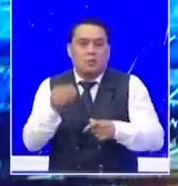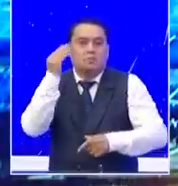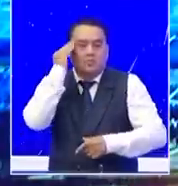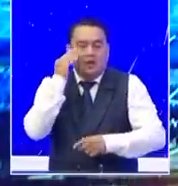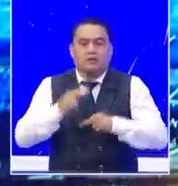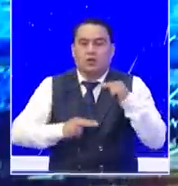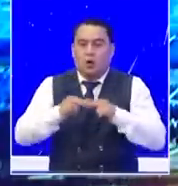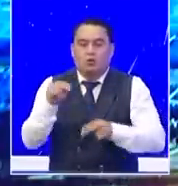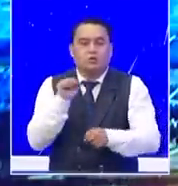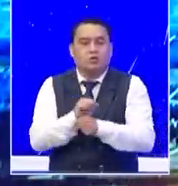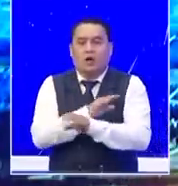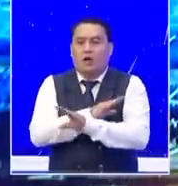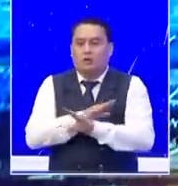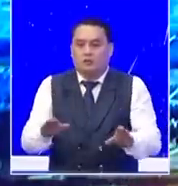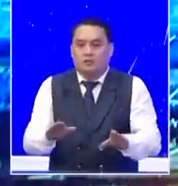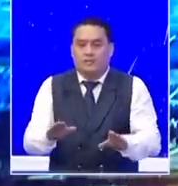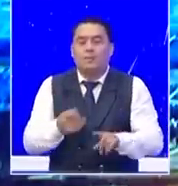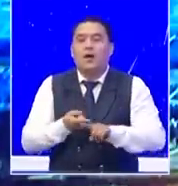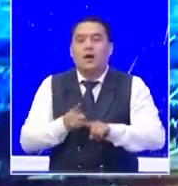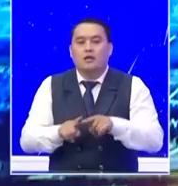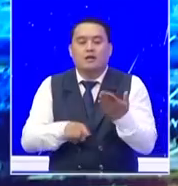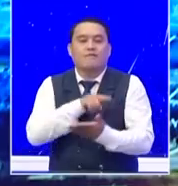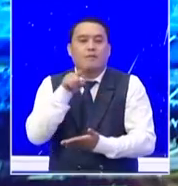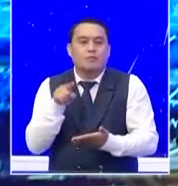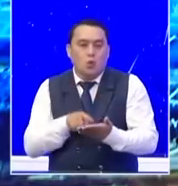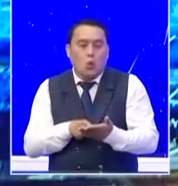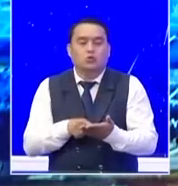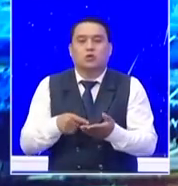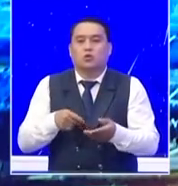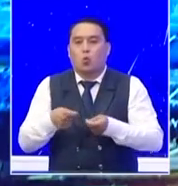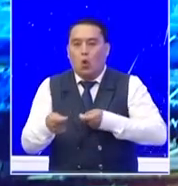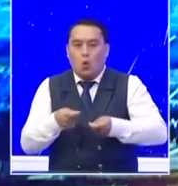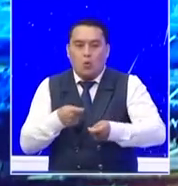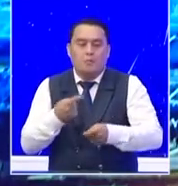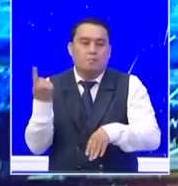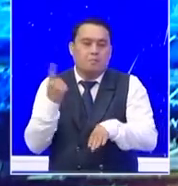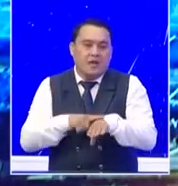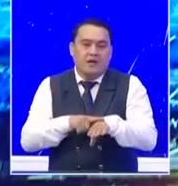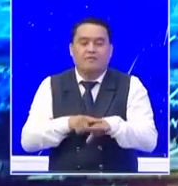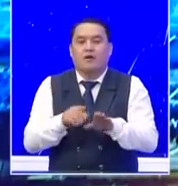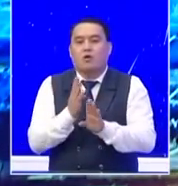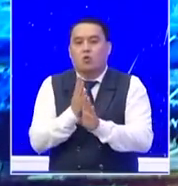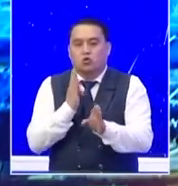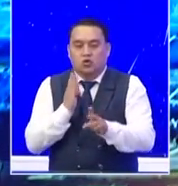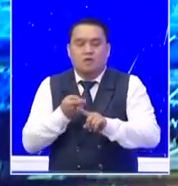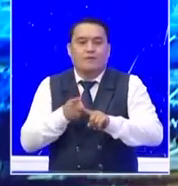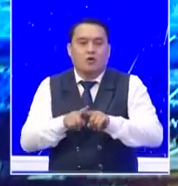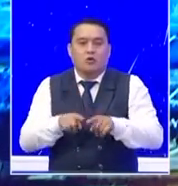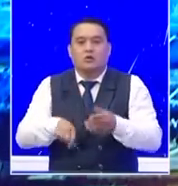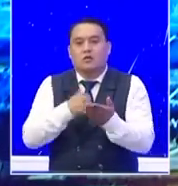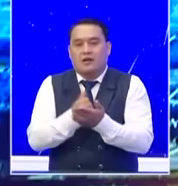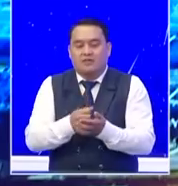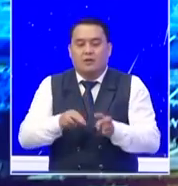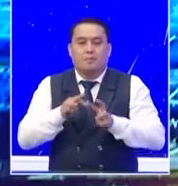регионе не останавливается ни на одну минуту. Эти вопросы руководство области ставит во главу угла. В этом в очередной раз убедился и